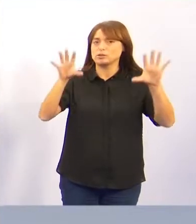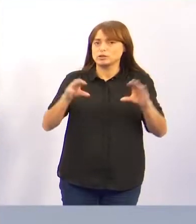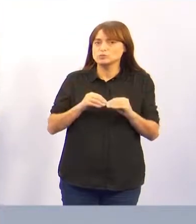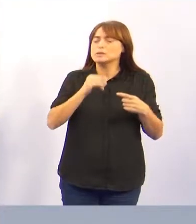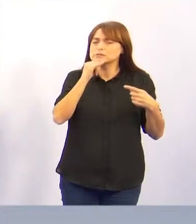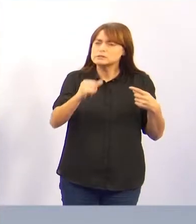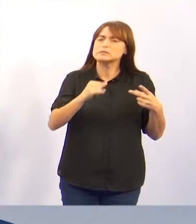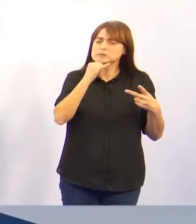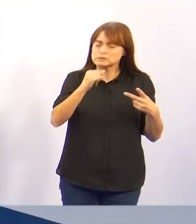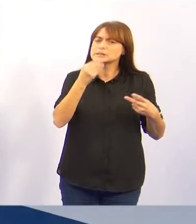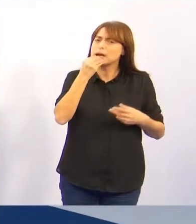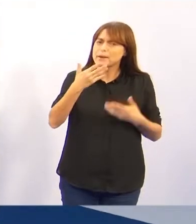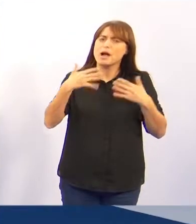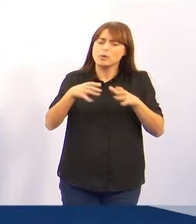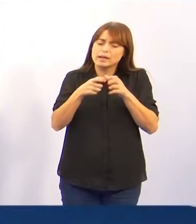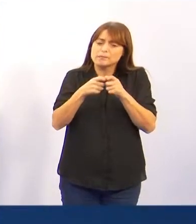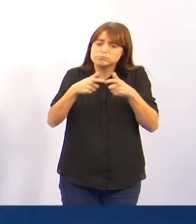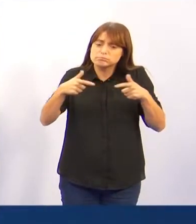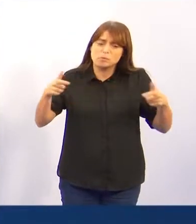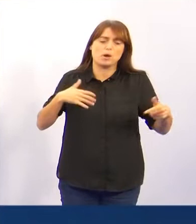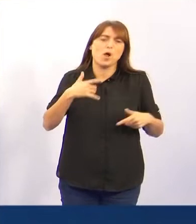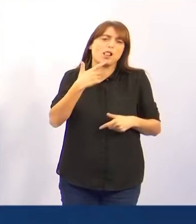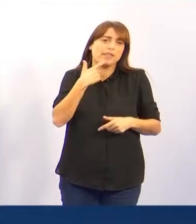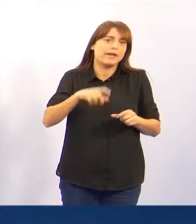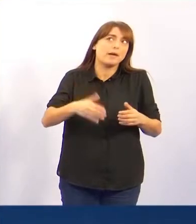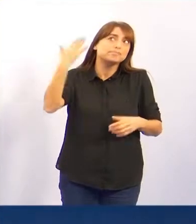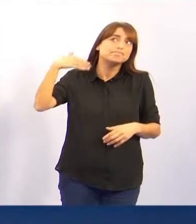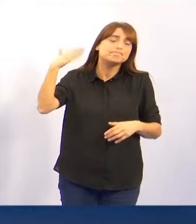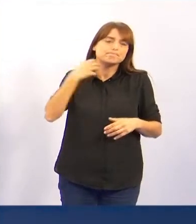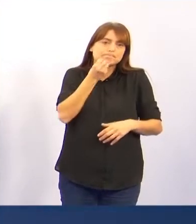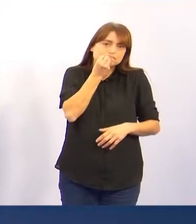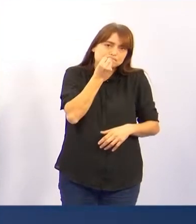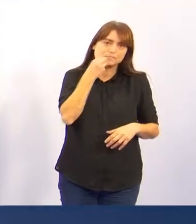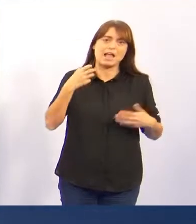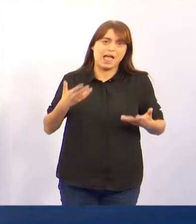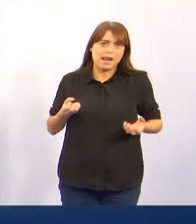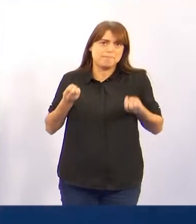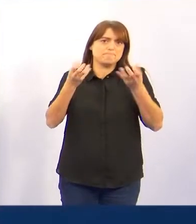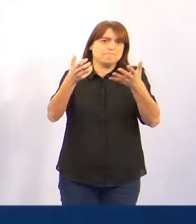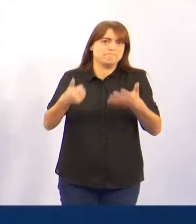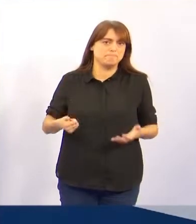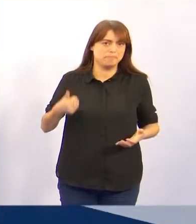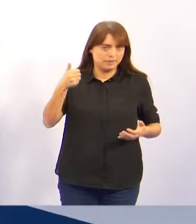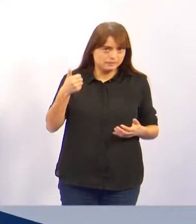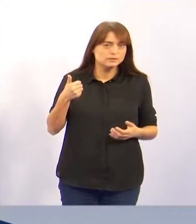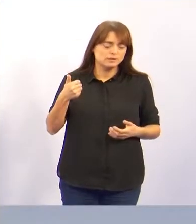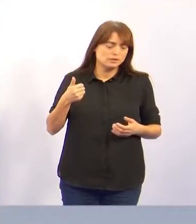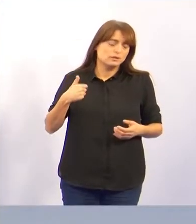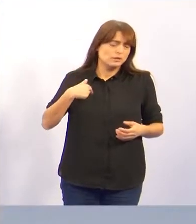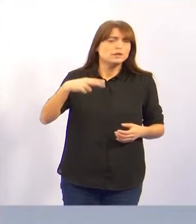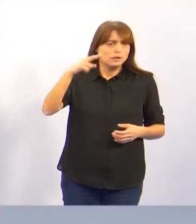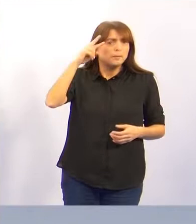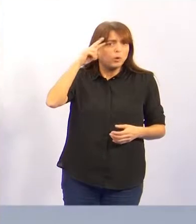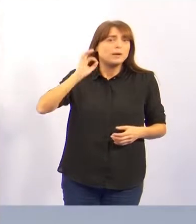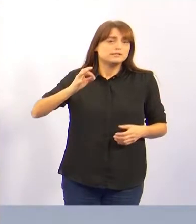perquè és la forma de poder identificar i poder-los fer front entre tots. Evidentment, sí que són dades preocupants, en